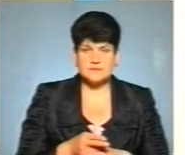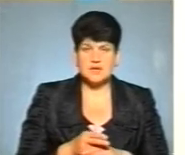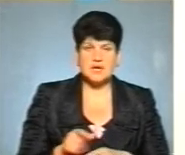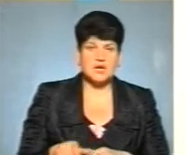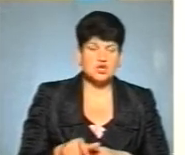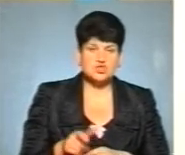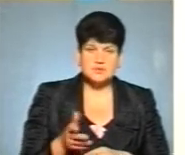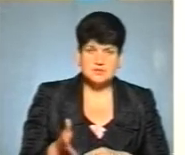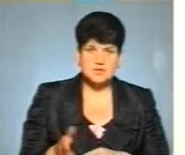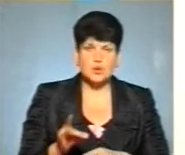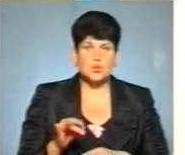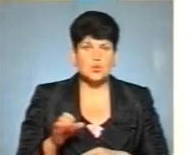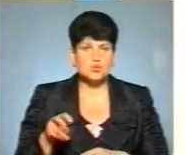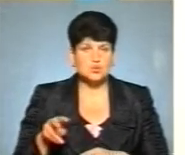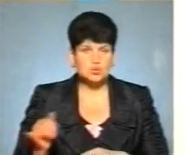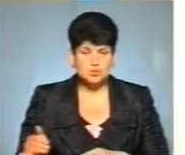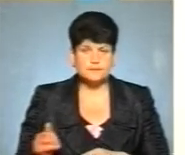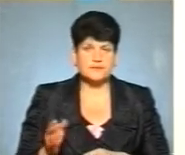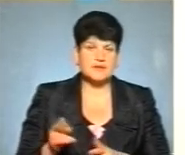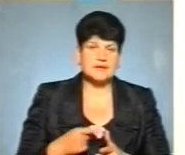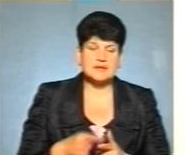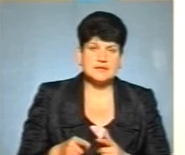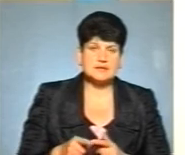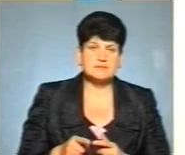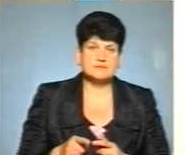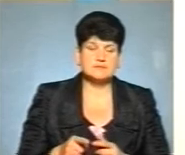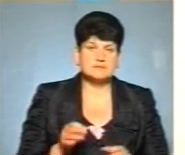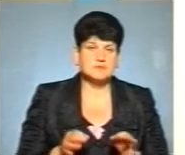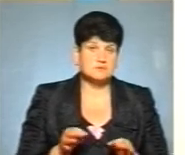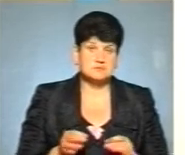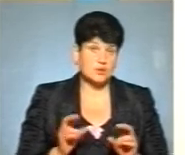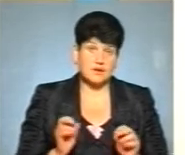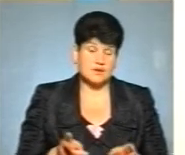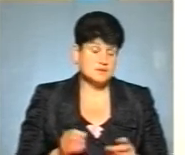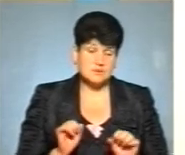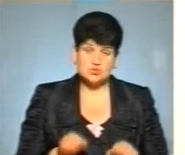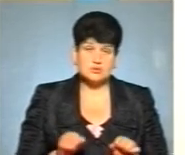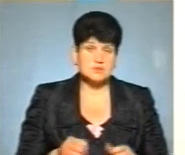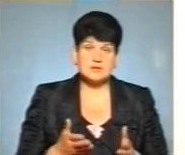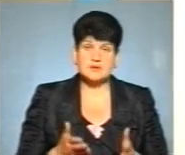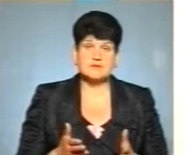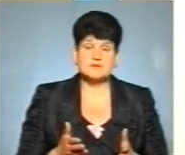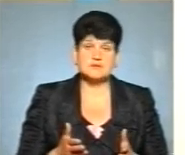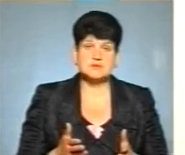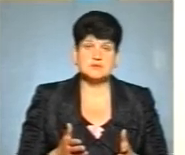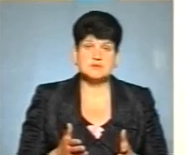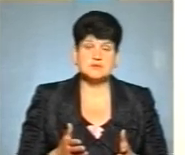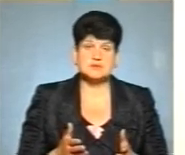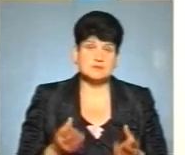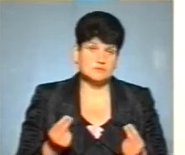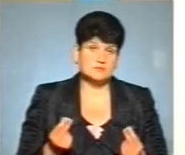річку, ні руслу річки, ні, скажімо, навколишньому середовищу. Окей, це є можливість. Це один з варіантів альтернативного надходження